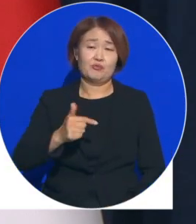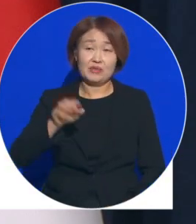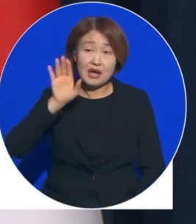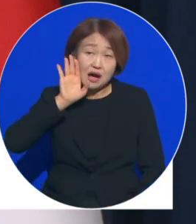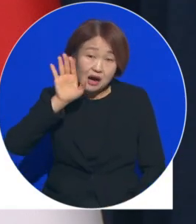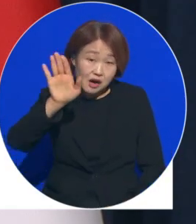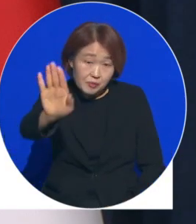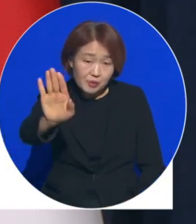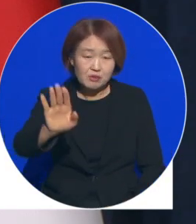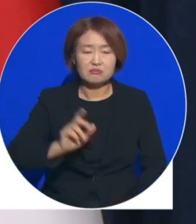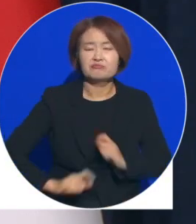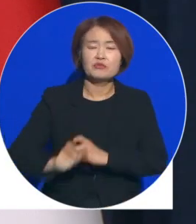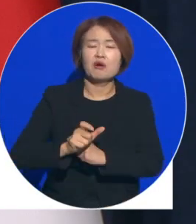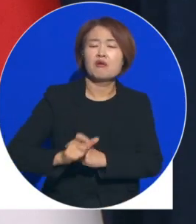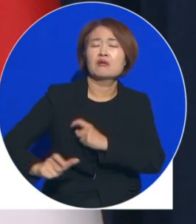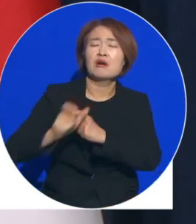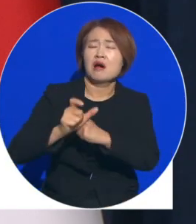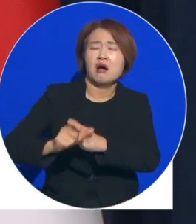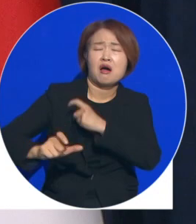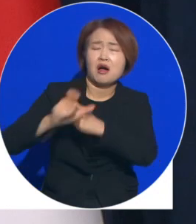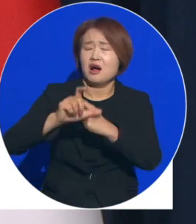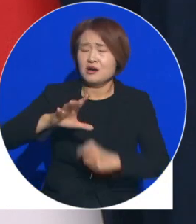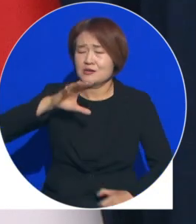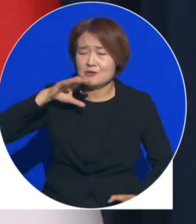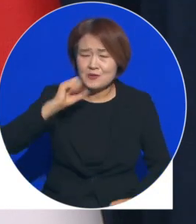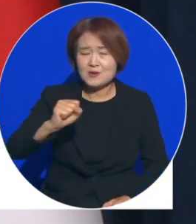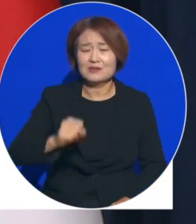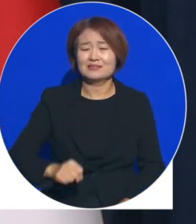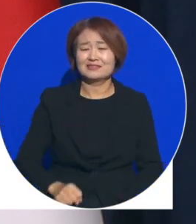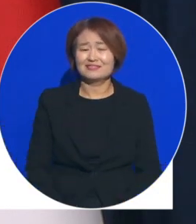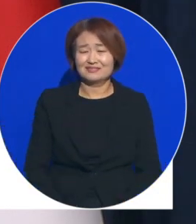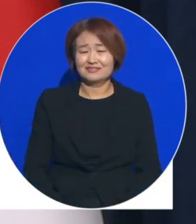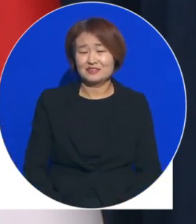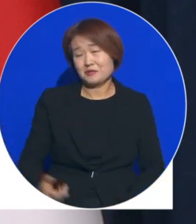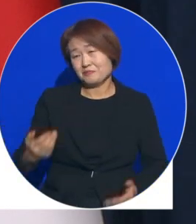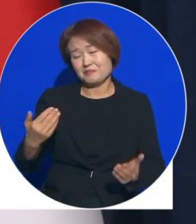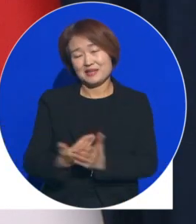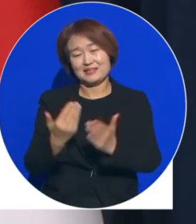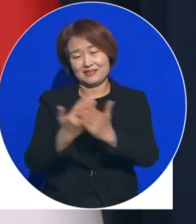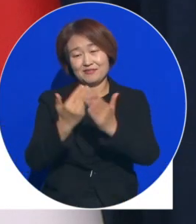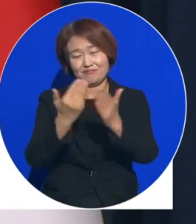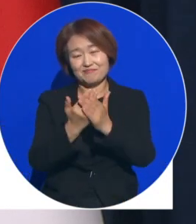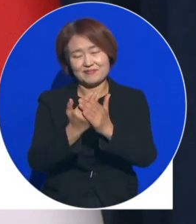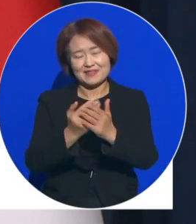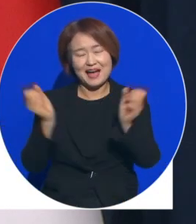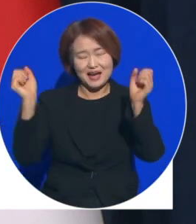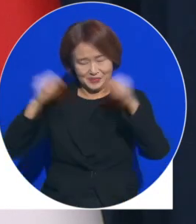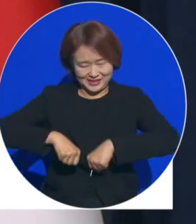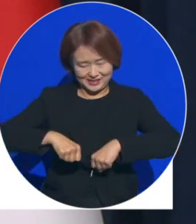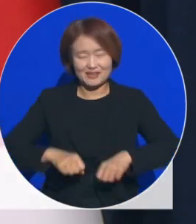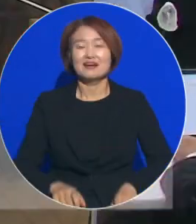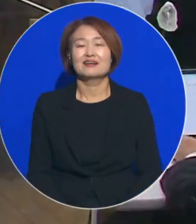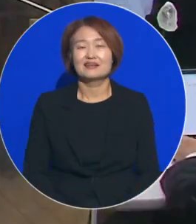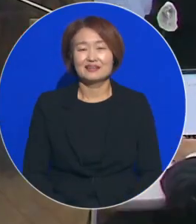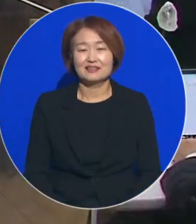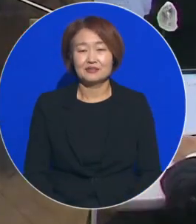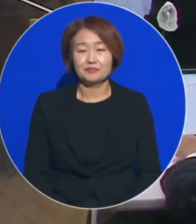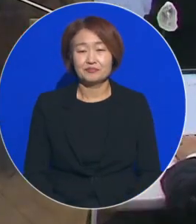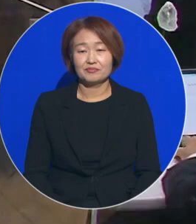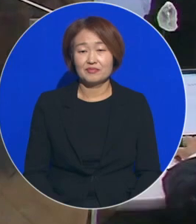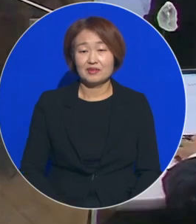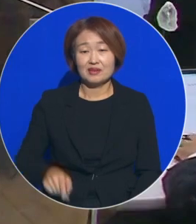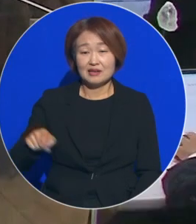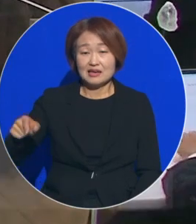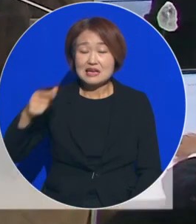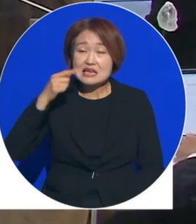앞으로도 더 높은 차원으로 양국관계를 발전시켜 나가 습니다 한일관계